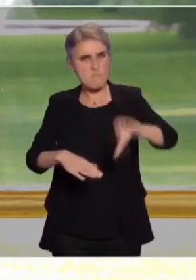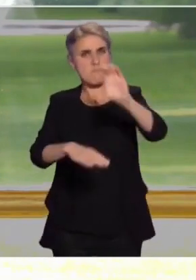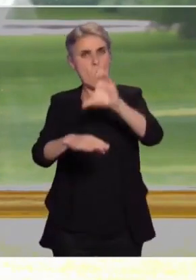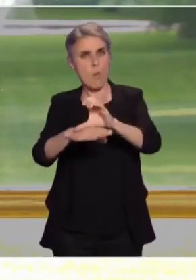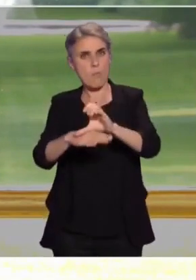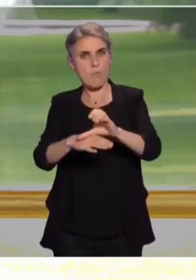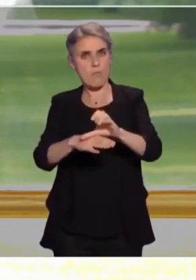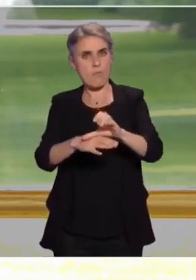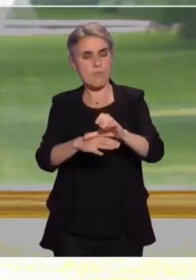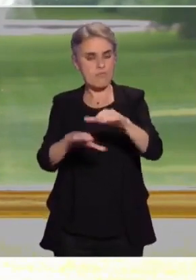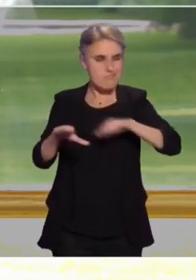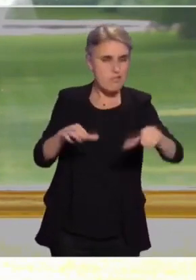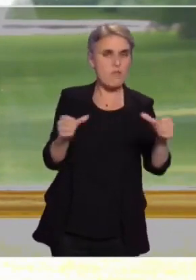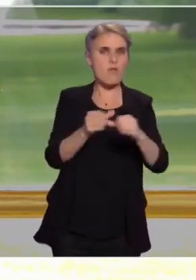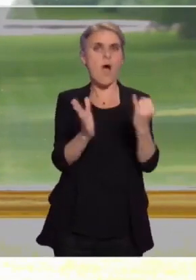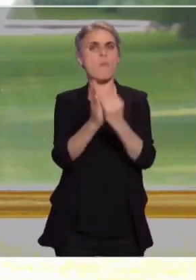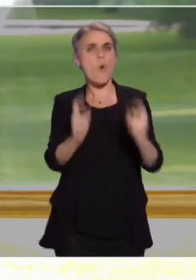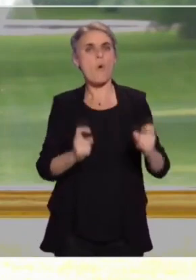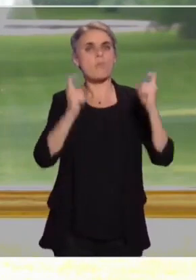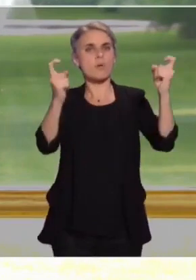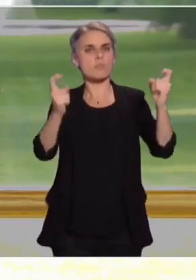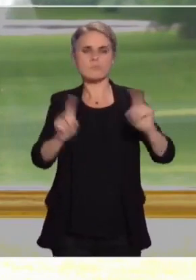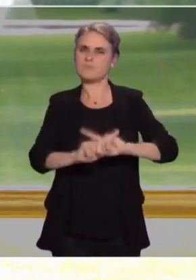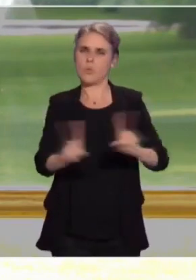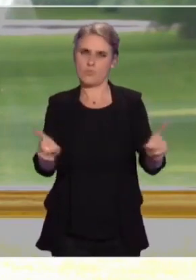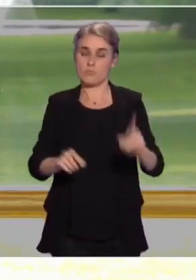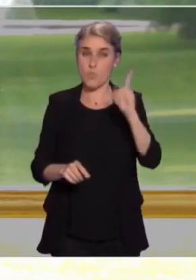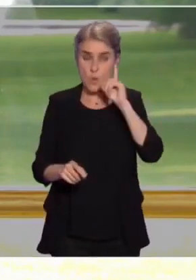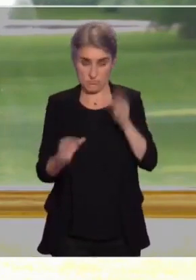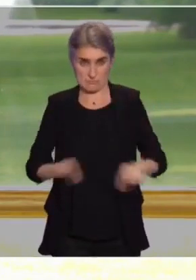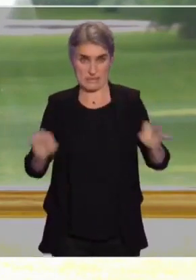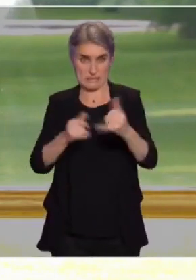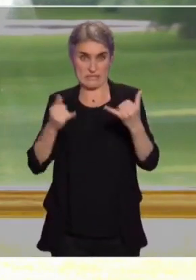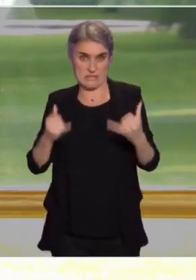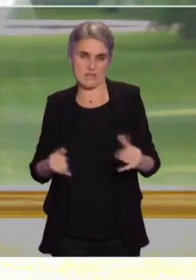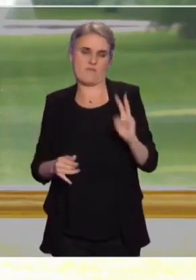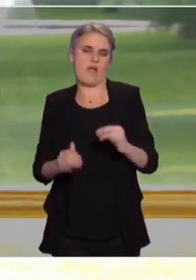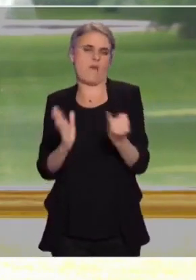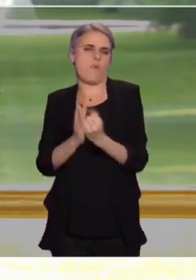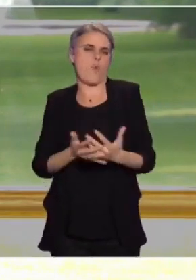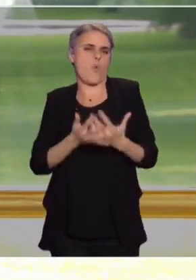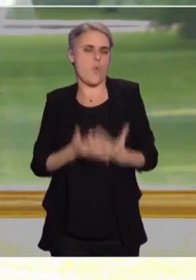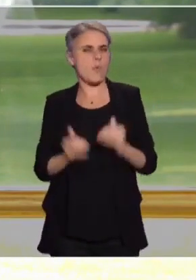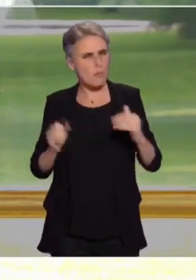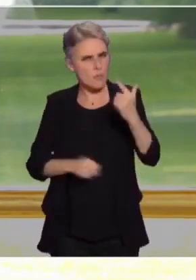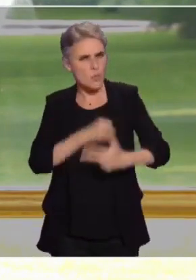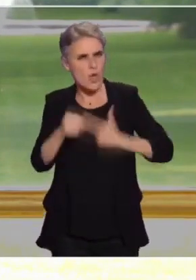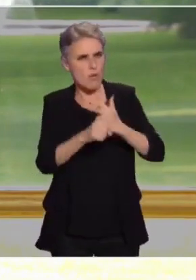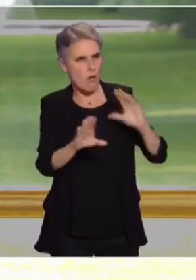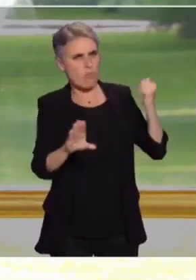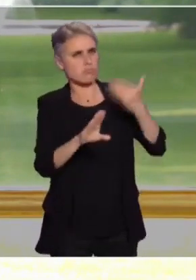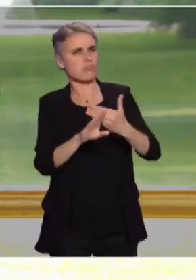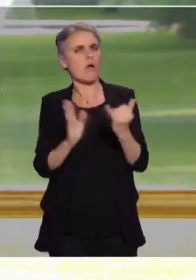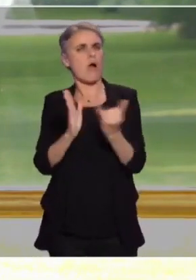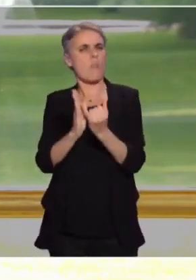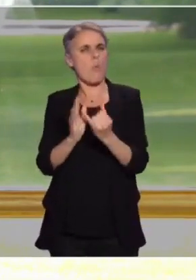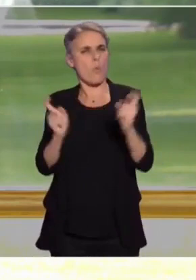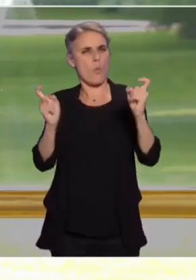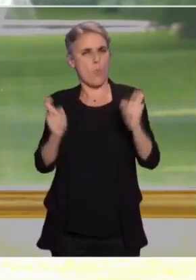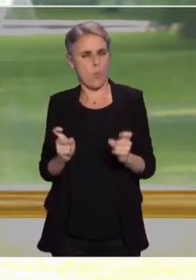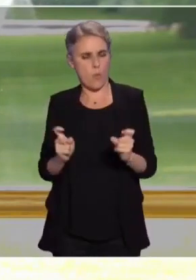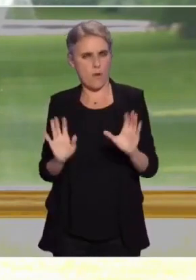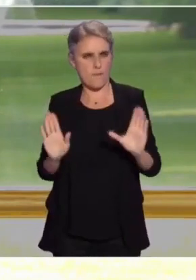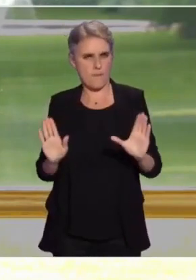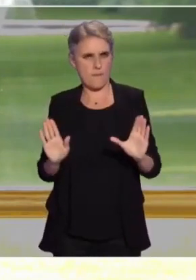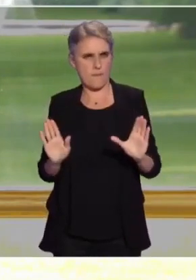notre pays est déjà l'un de ceux où la fiscalité est la plus lourde même si depuis trois ans nous avons commencé à l'abaisser la